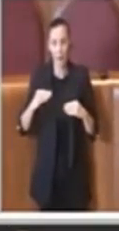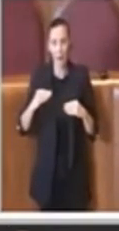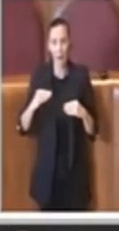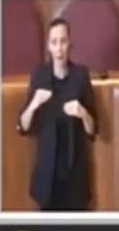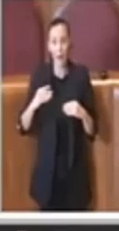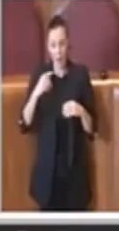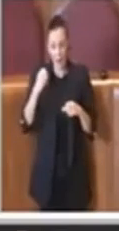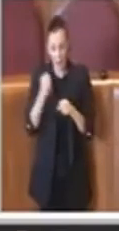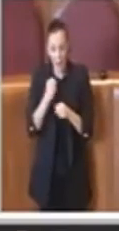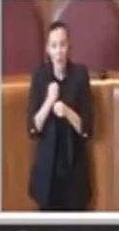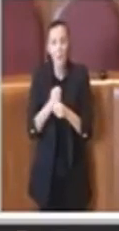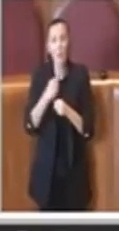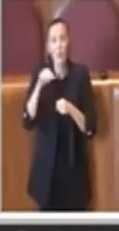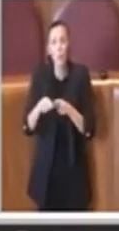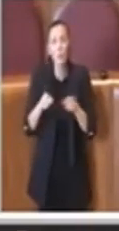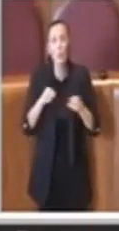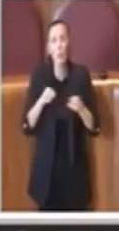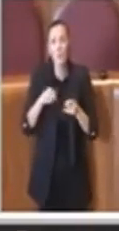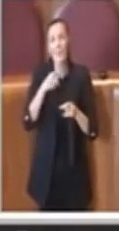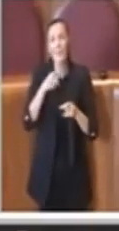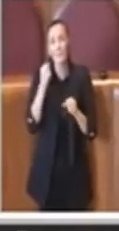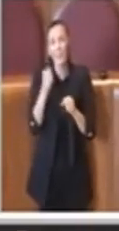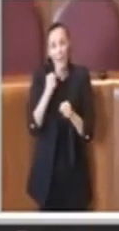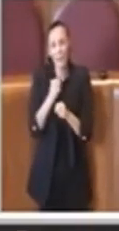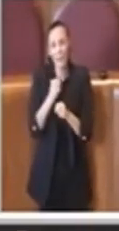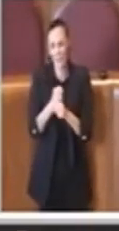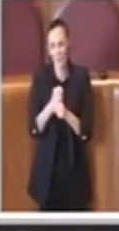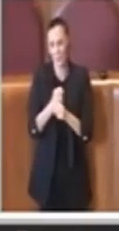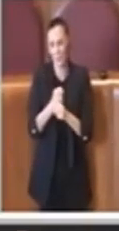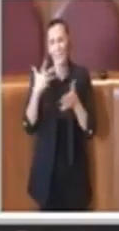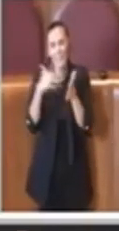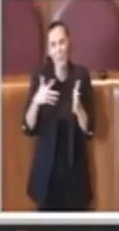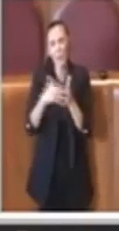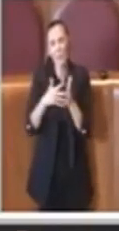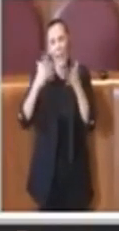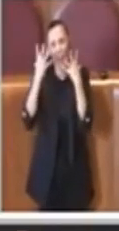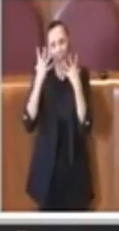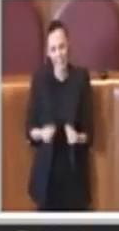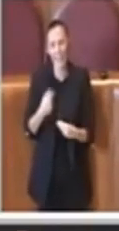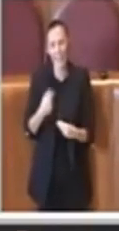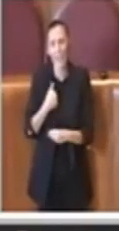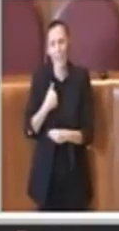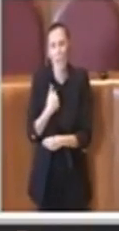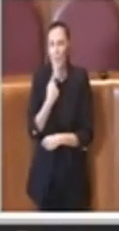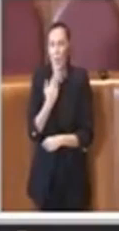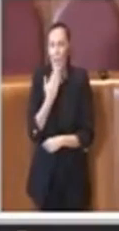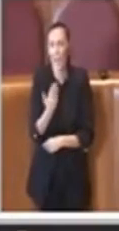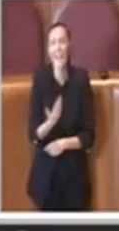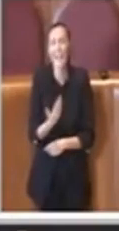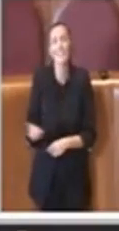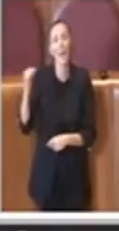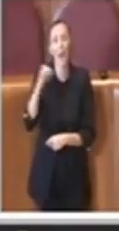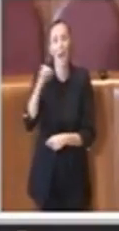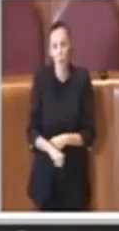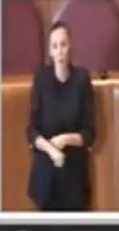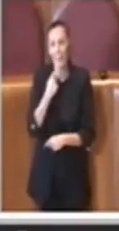di lavoro. Allora, io mi sento di ringraziare ancora una volta i